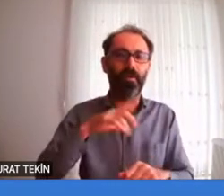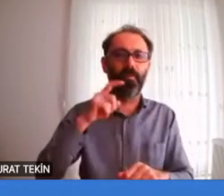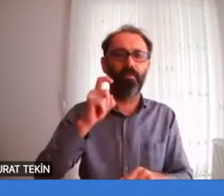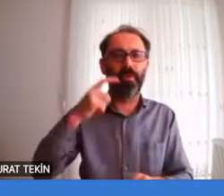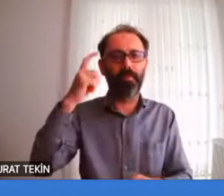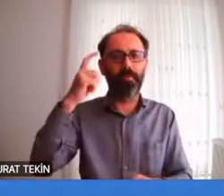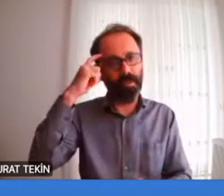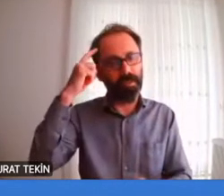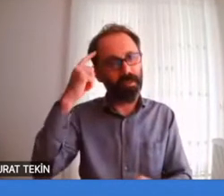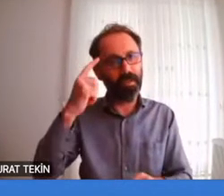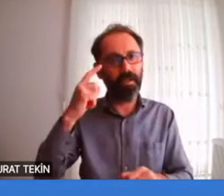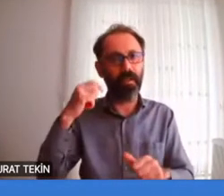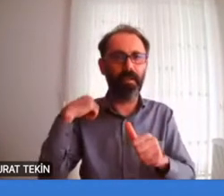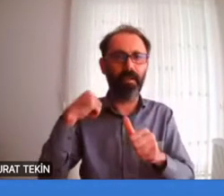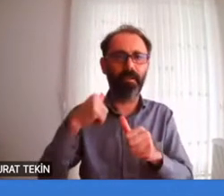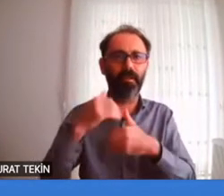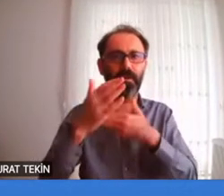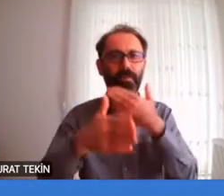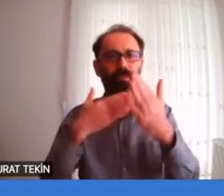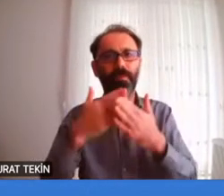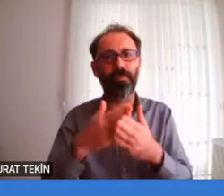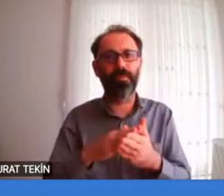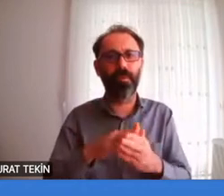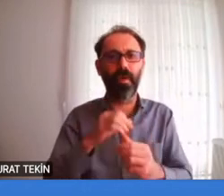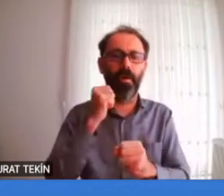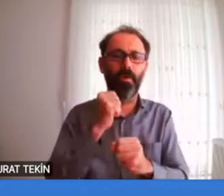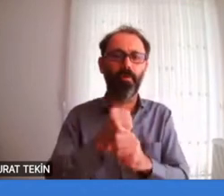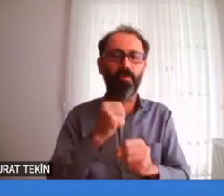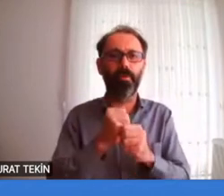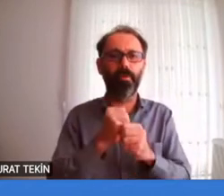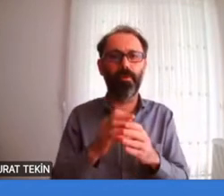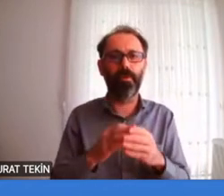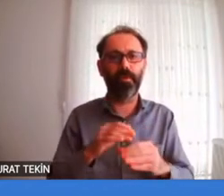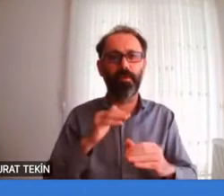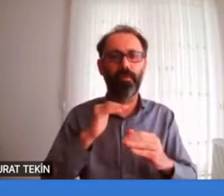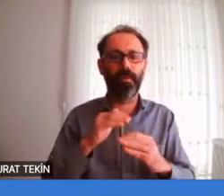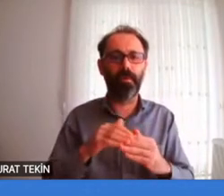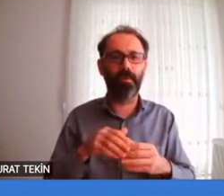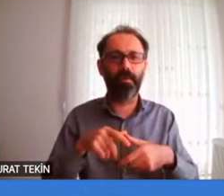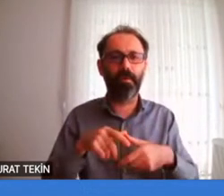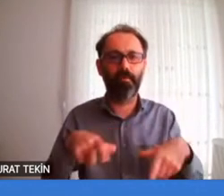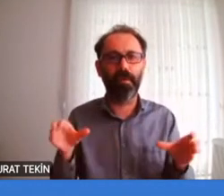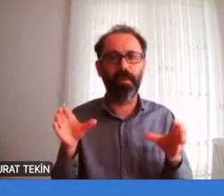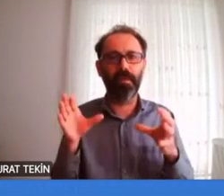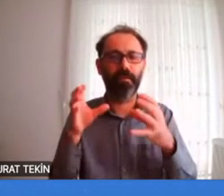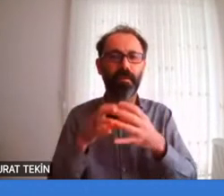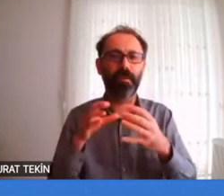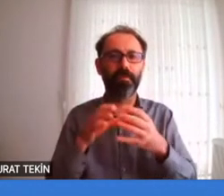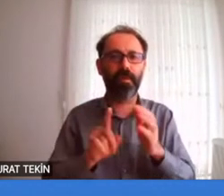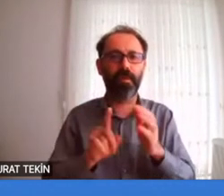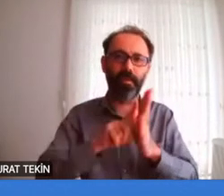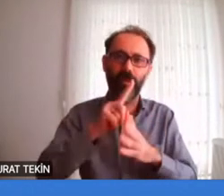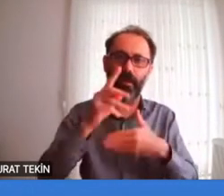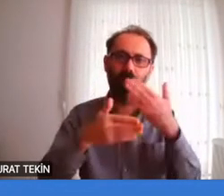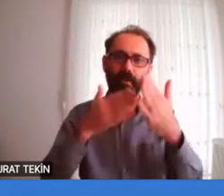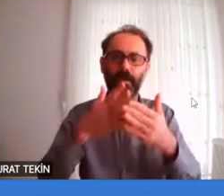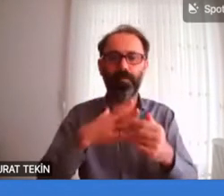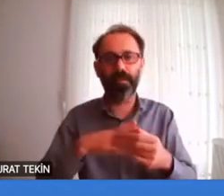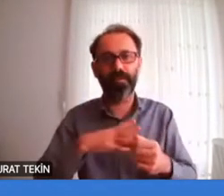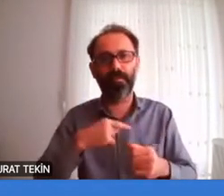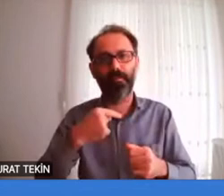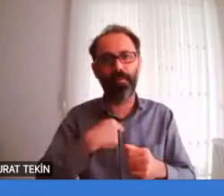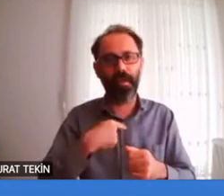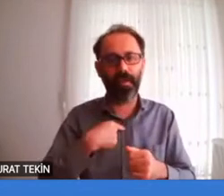biraz Golbol milli takımının başarılarından da bahsetmek istiyorum. Bugün birazdan tabii kendilerinden de dinleyeceğiz ama ben